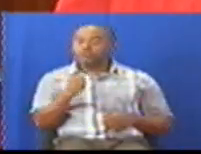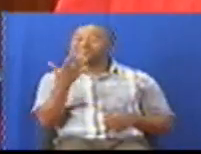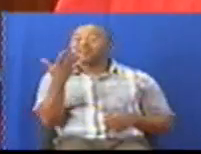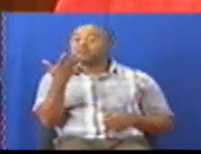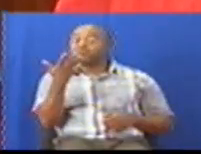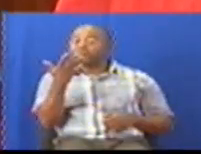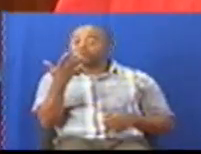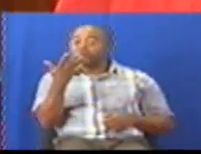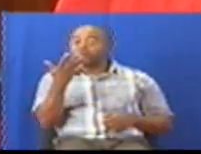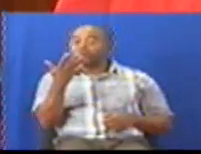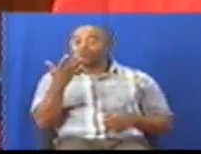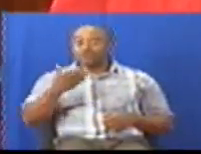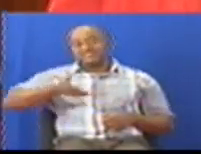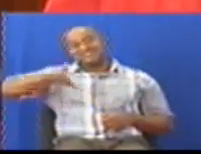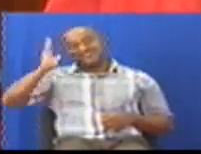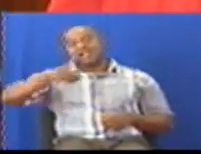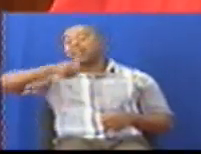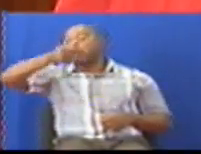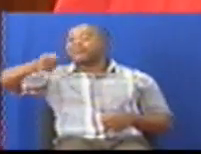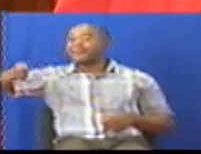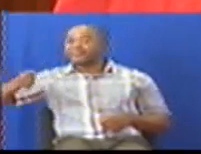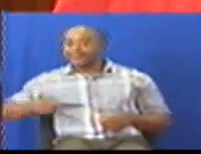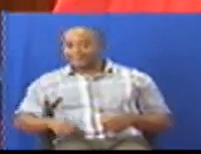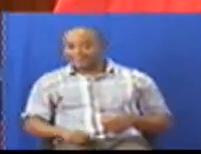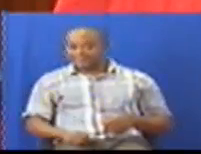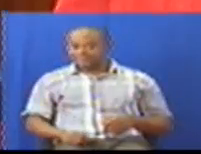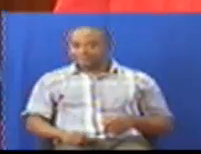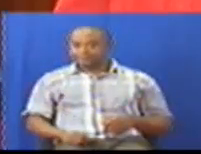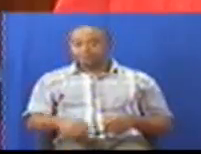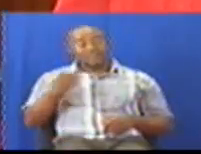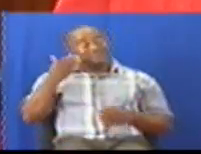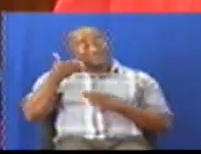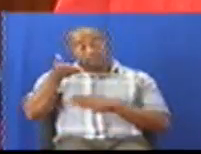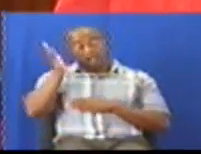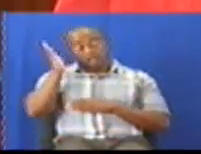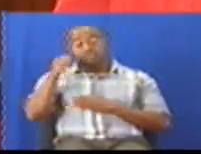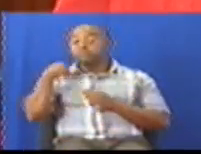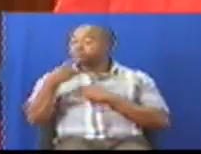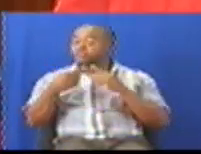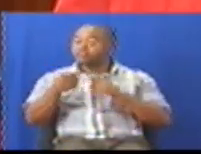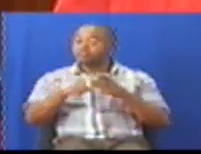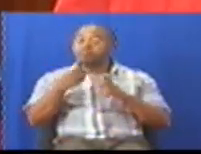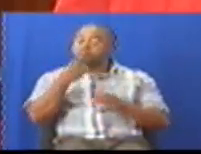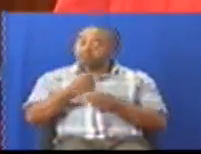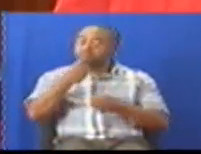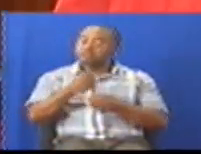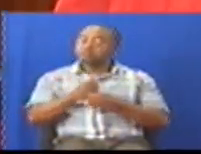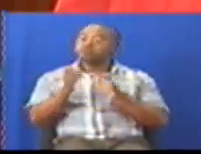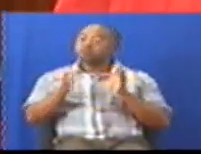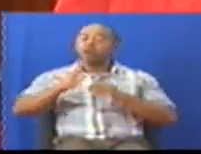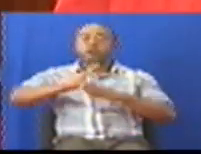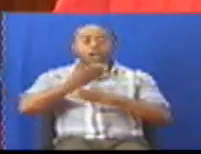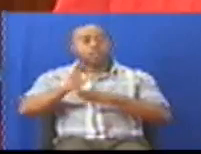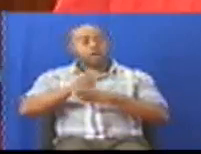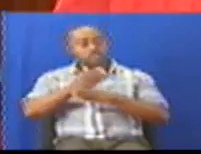5,070,896. Hongera kwa serikali. Mheshimiwa Naibu Spika, serikali haikuishia hapo. Imefanya kazi kubwa ya kukarabati shule